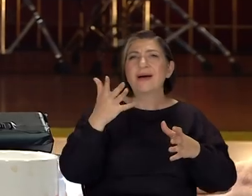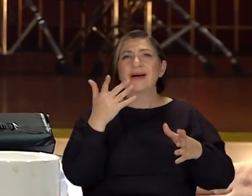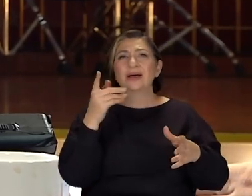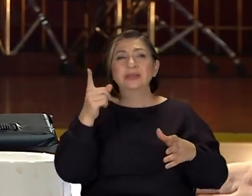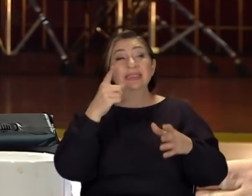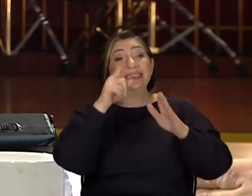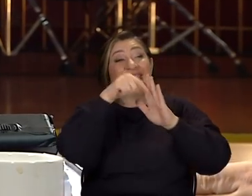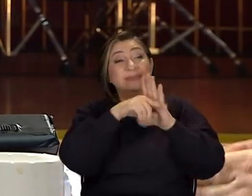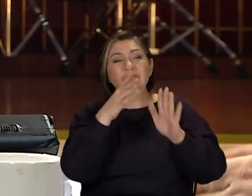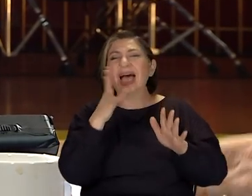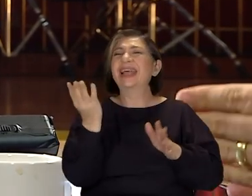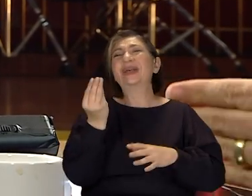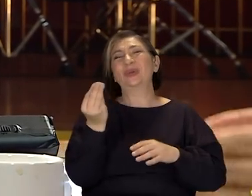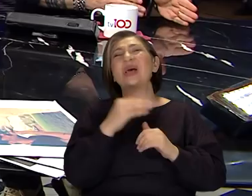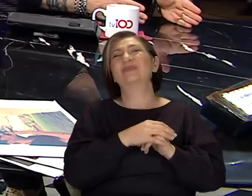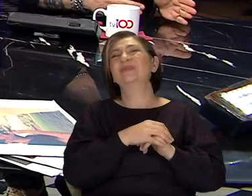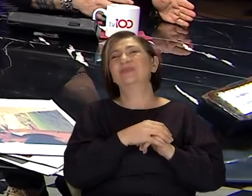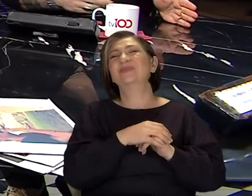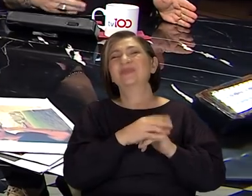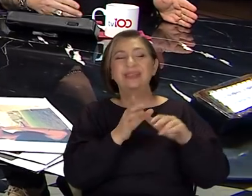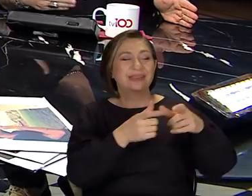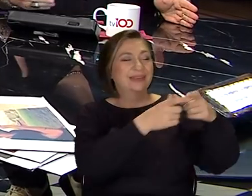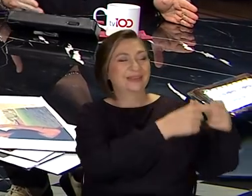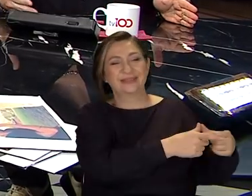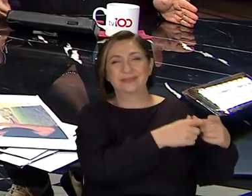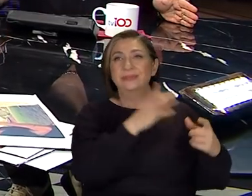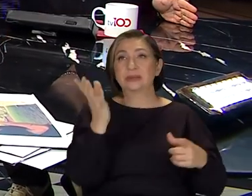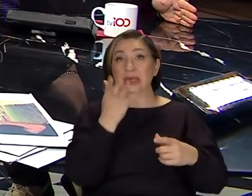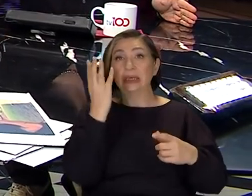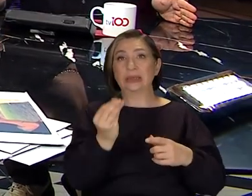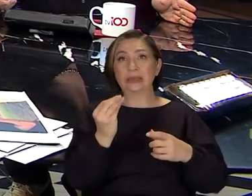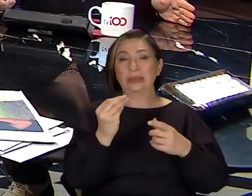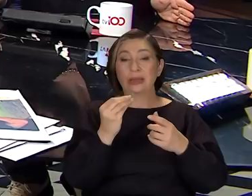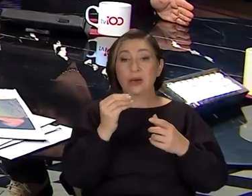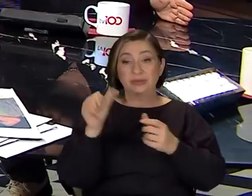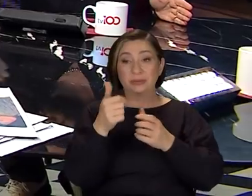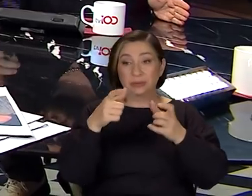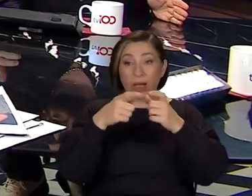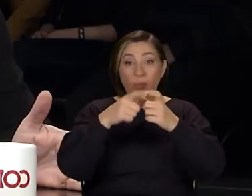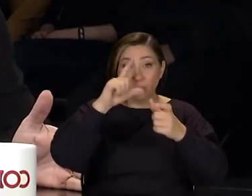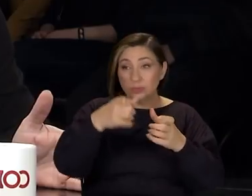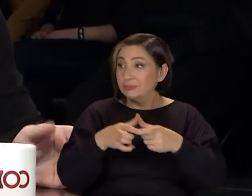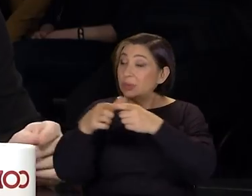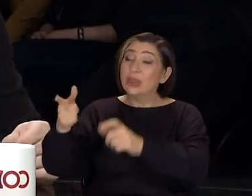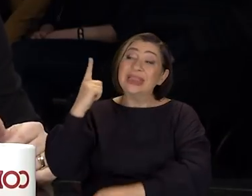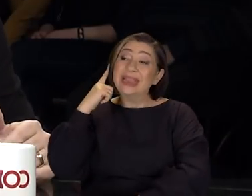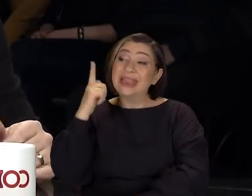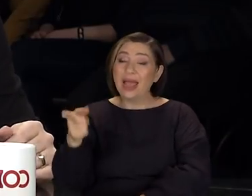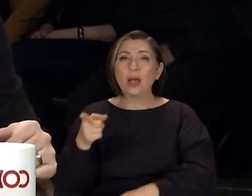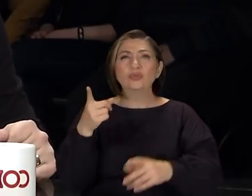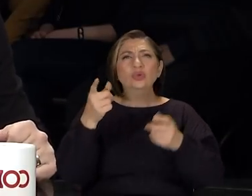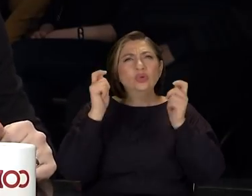siz külliyatını biliyorsunuz. Aa ne kadar güzelmiş deyip köşeye ayırıp dinlemeden onun daha iyi bir albümünü arkadaşınıza hediye ediyorsunuz. Bir güzel. De bunu dinler misin diye.